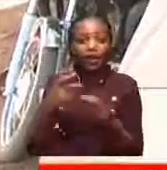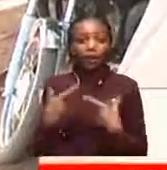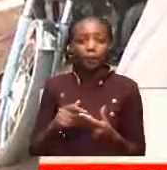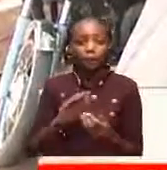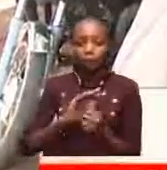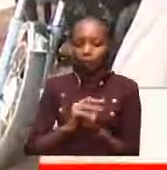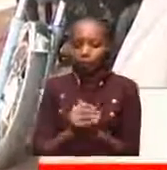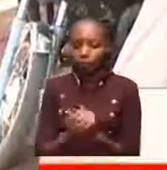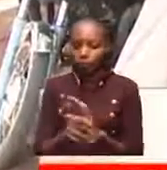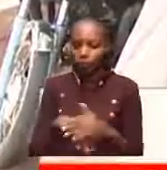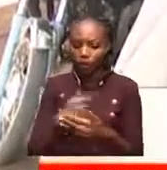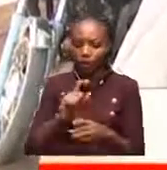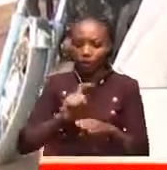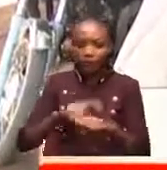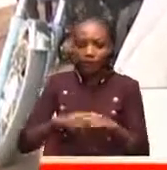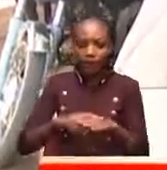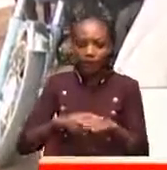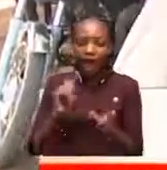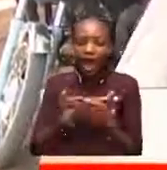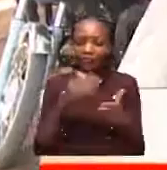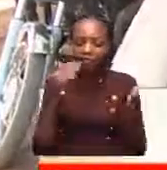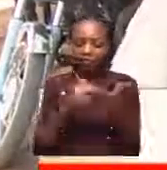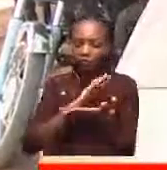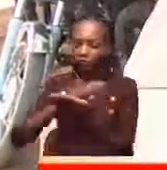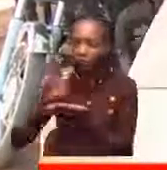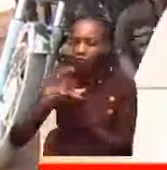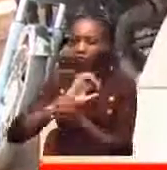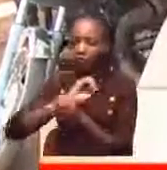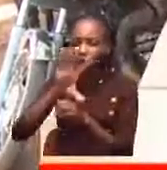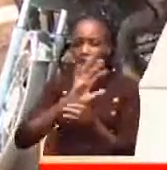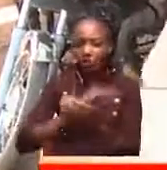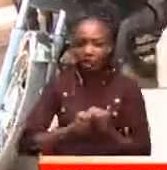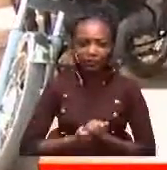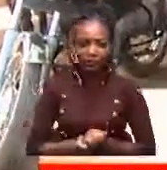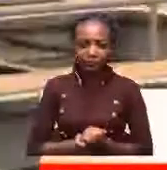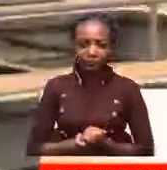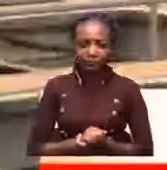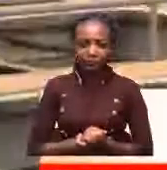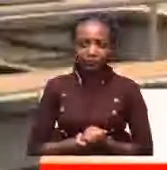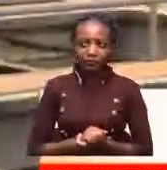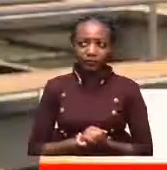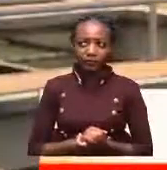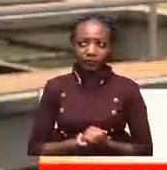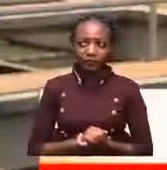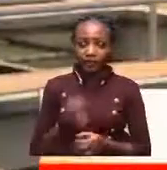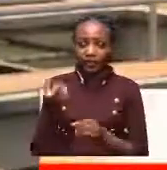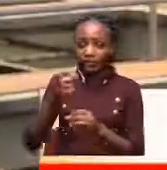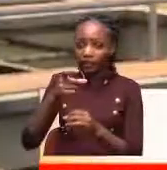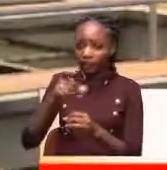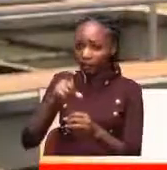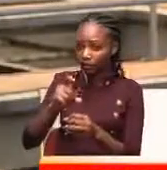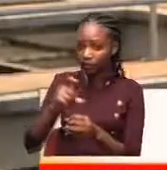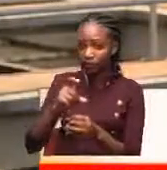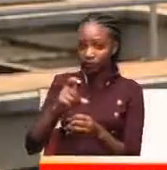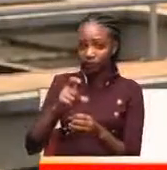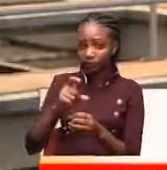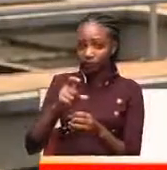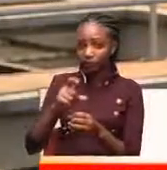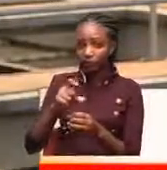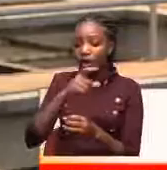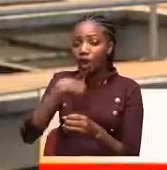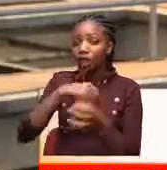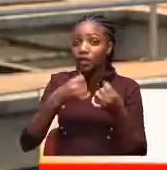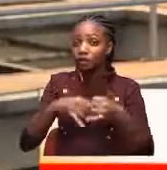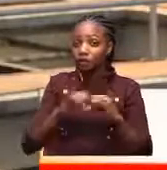wanawe mikono kila saa kama njia ya kujikinga na maambukizi ya virusi vya corona. Addition in our effort